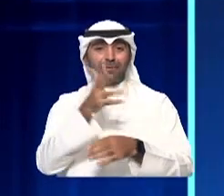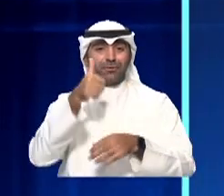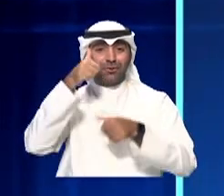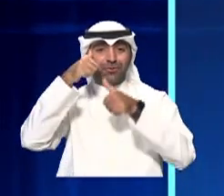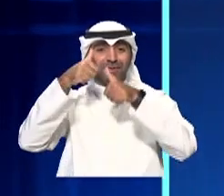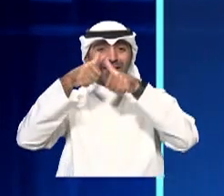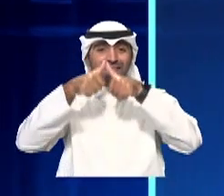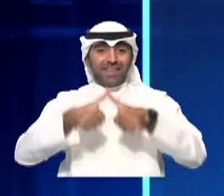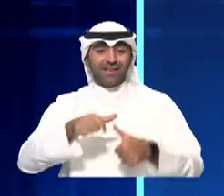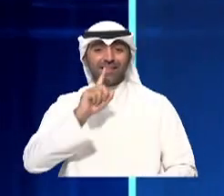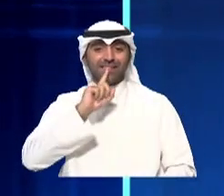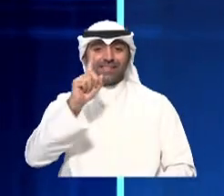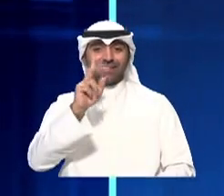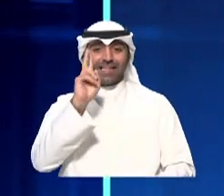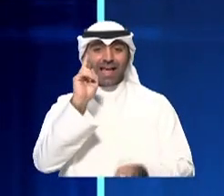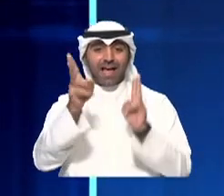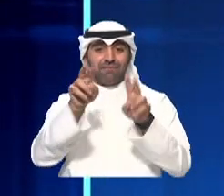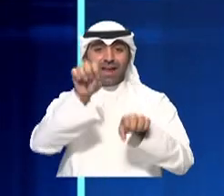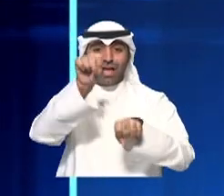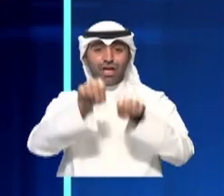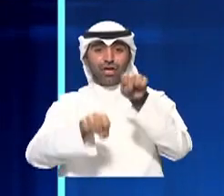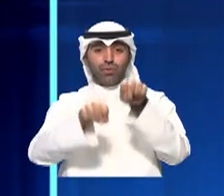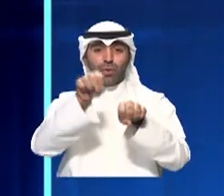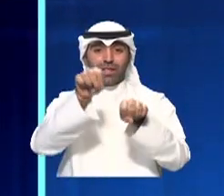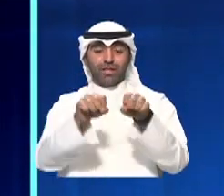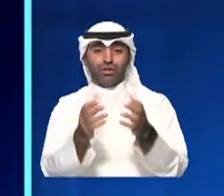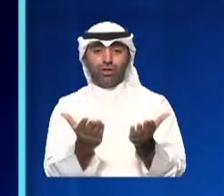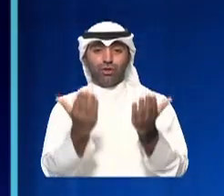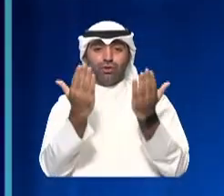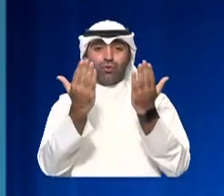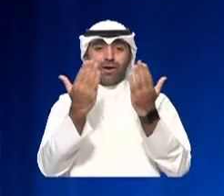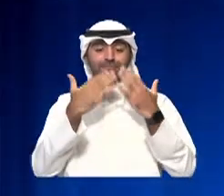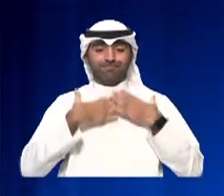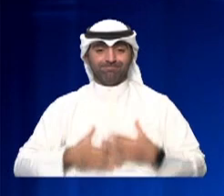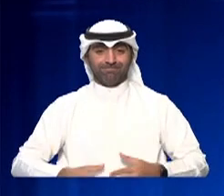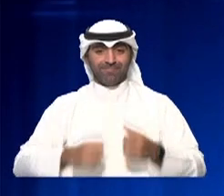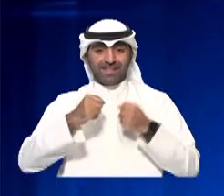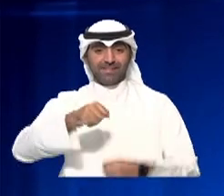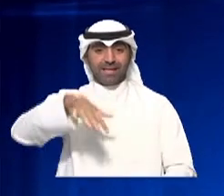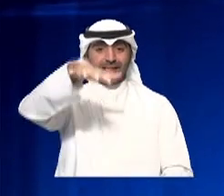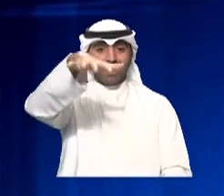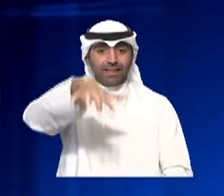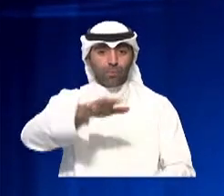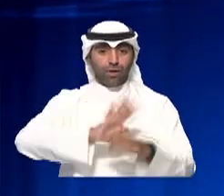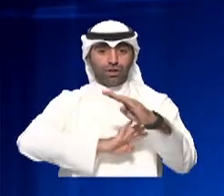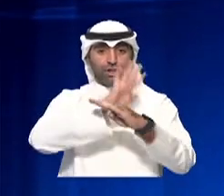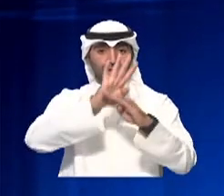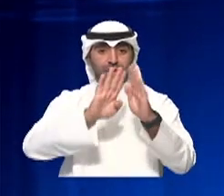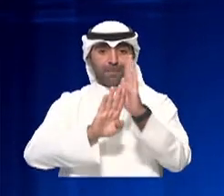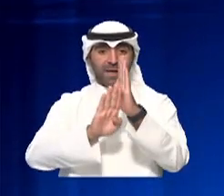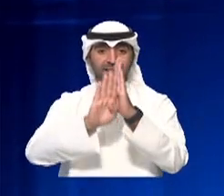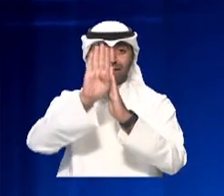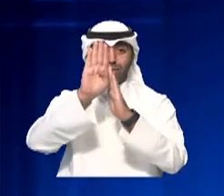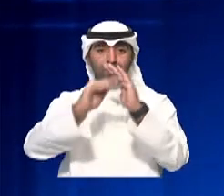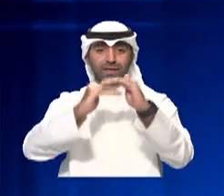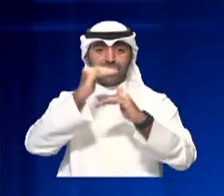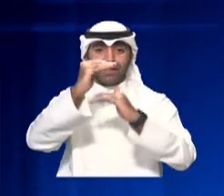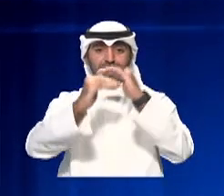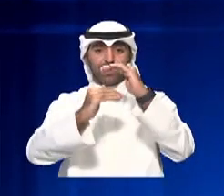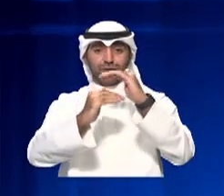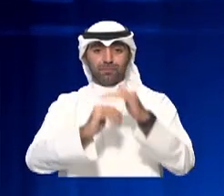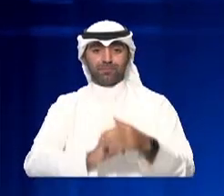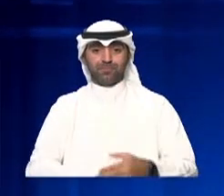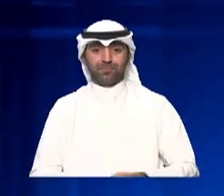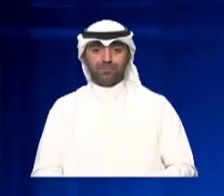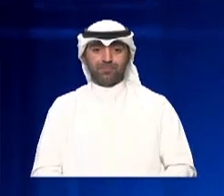لبلاده، متمنيا لجلالته موفور الصحة والعافية ولمملكة تونغا وشعبها الصديق المزيد من التقدم